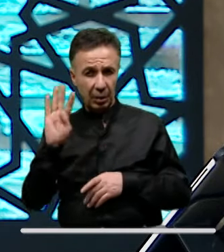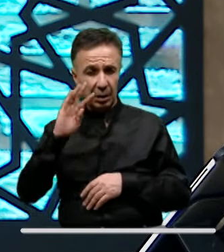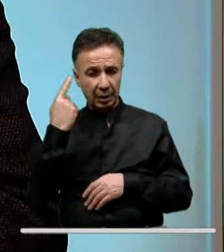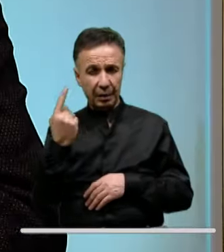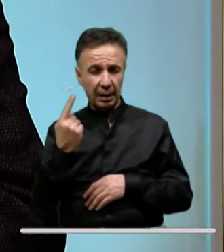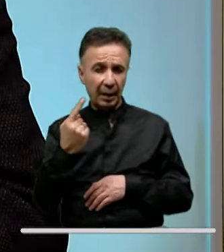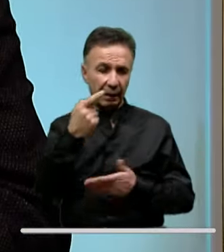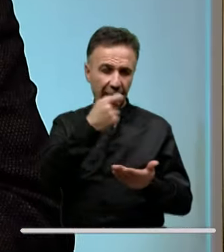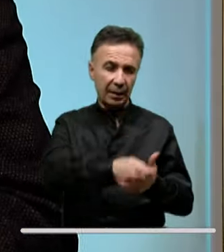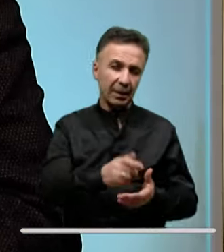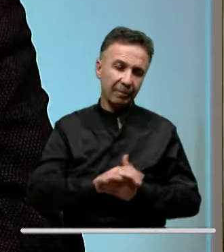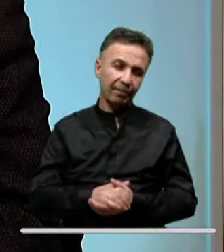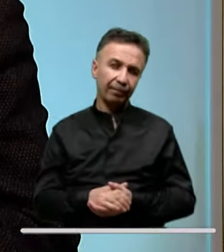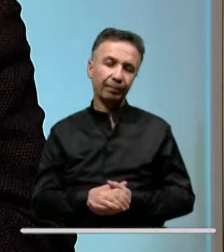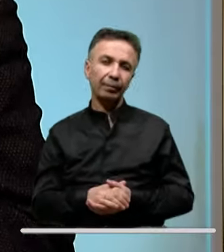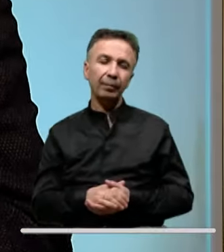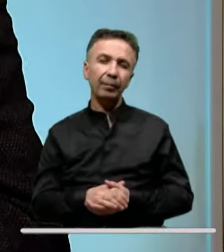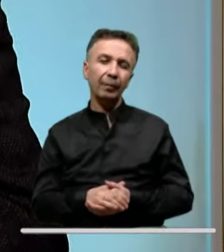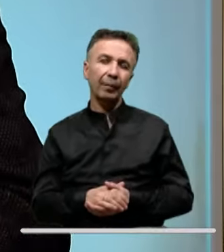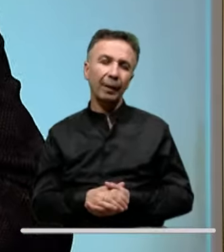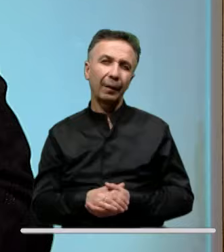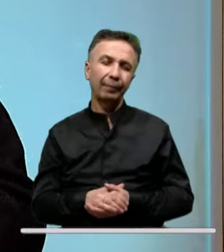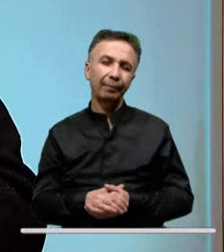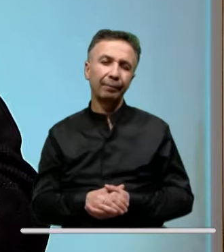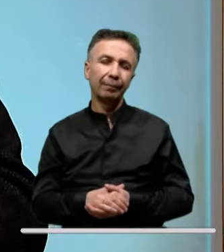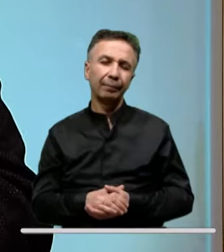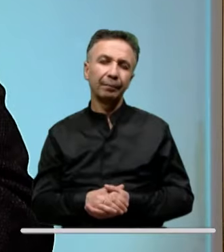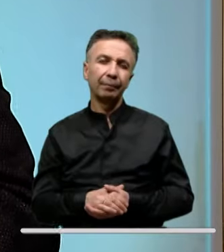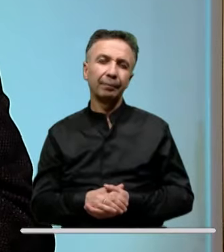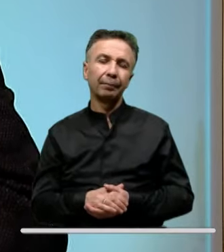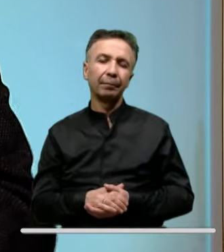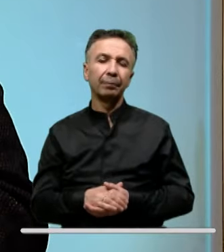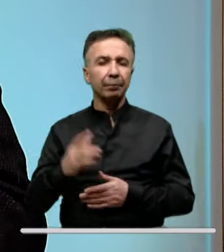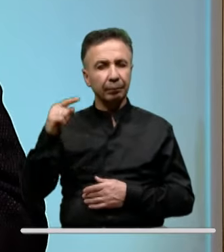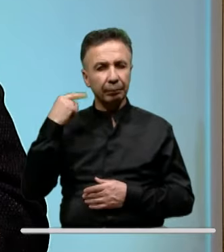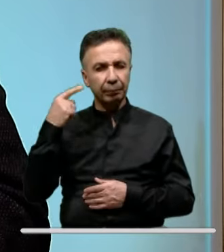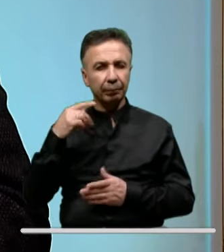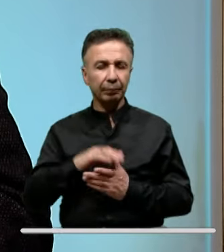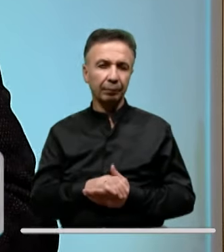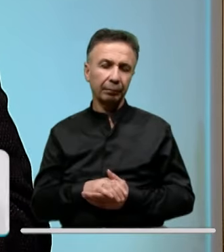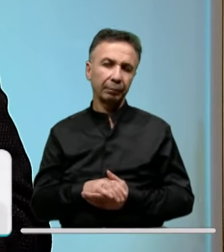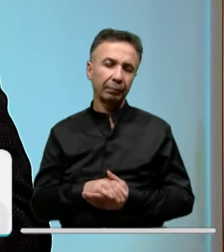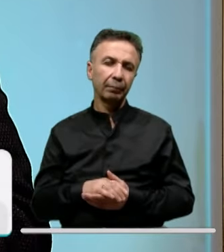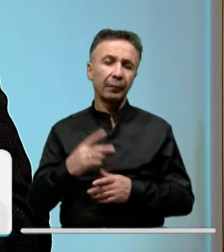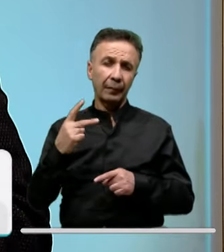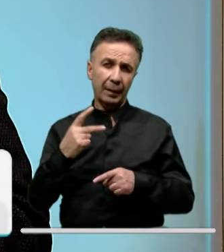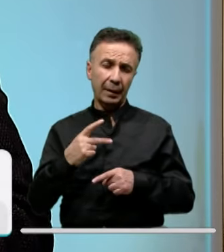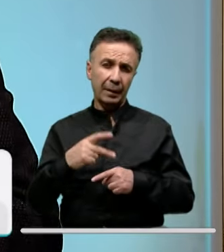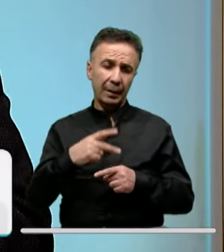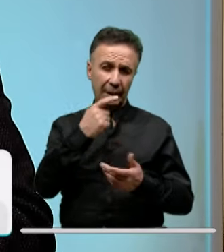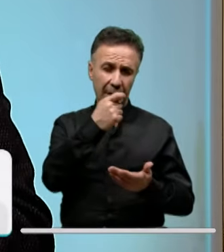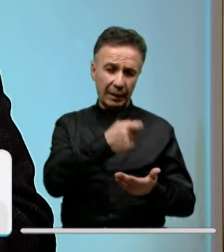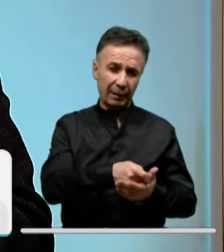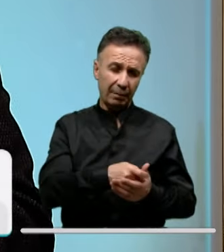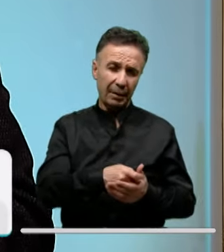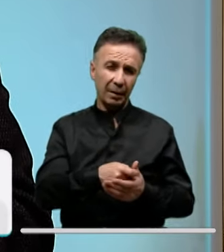vereceğiz? İkincisi. Yani söylediğiniz, anlattığınız o son kısmı. Yani şöyle düşünelim, zekat kalemleri